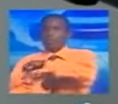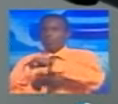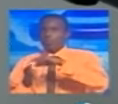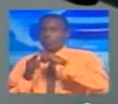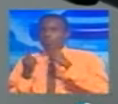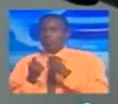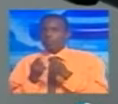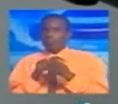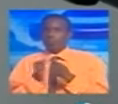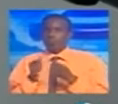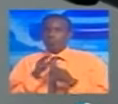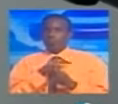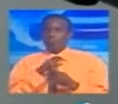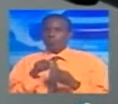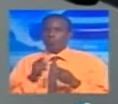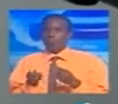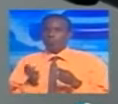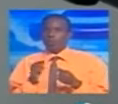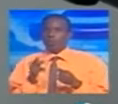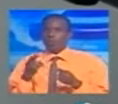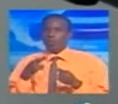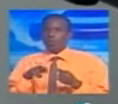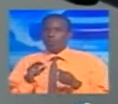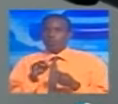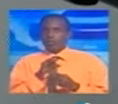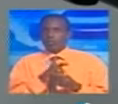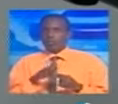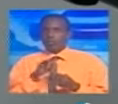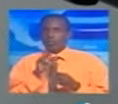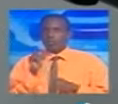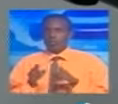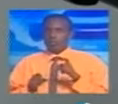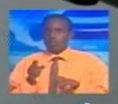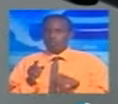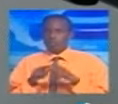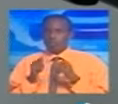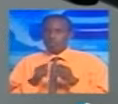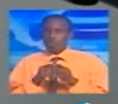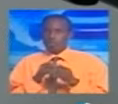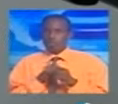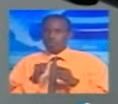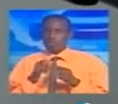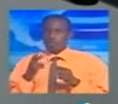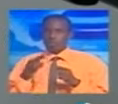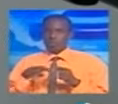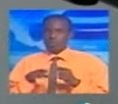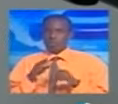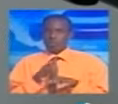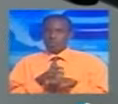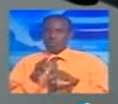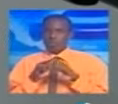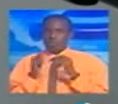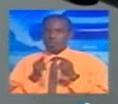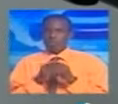charge thérapeutique de nos malades. Nous appelons ainsi à toute la population qui ont besoin de faire ce type